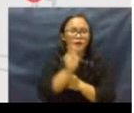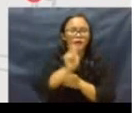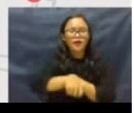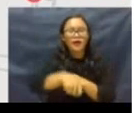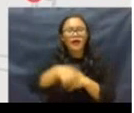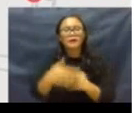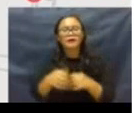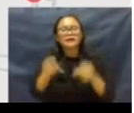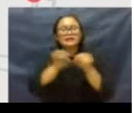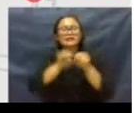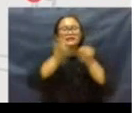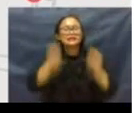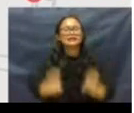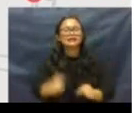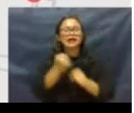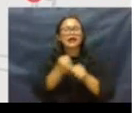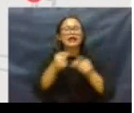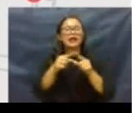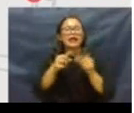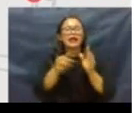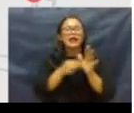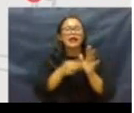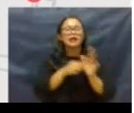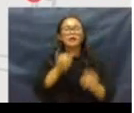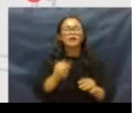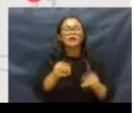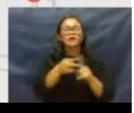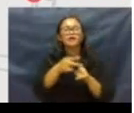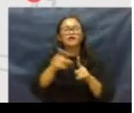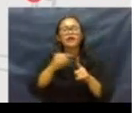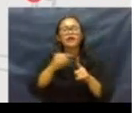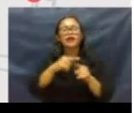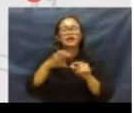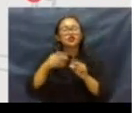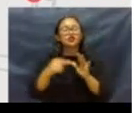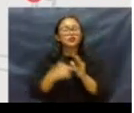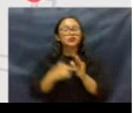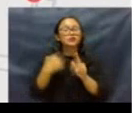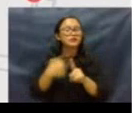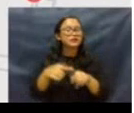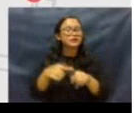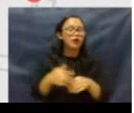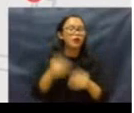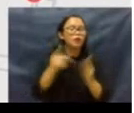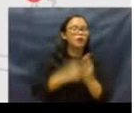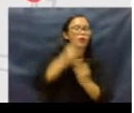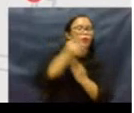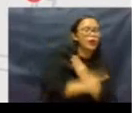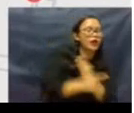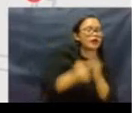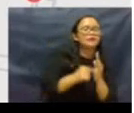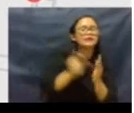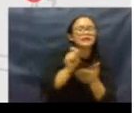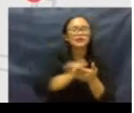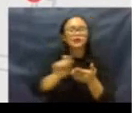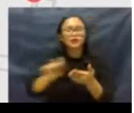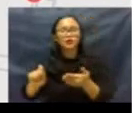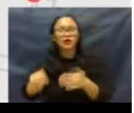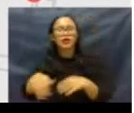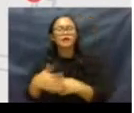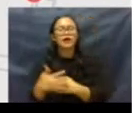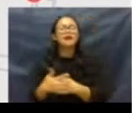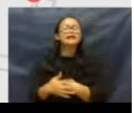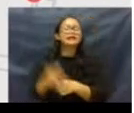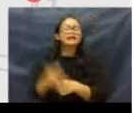untuk murid-muridnya dan membuat program teknologi di sekolah bagi murid dan guru dengan nama Teachers Champion